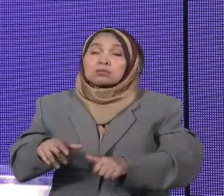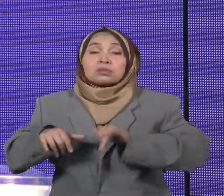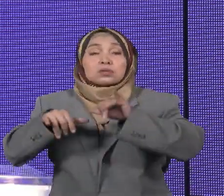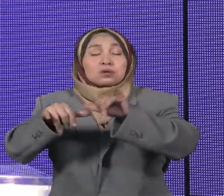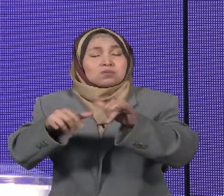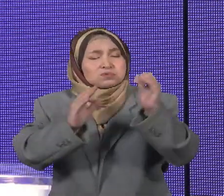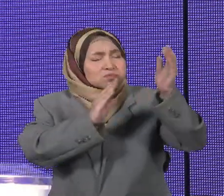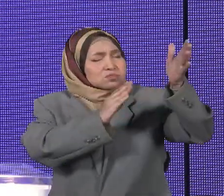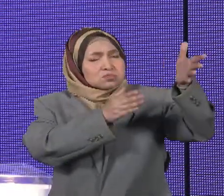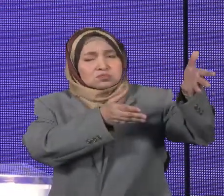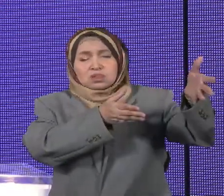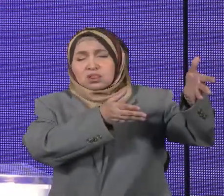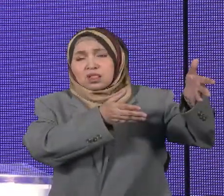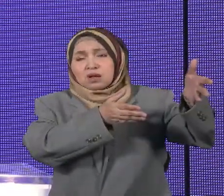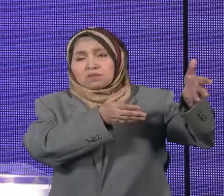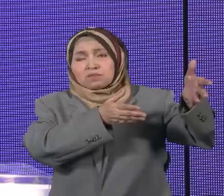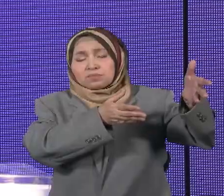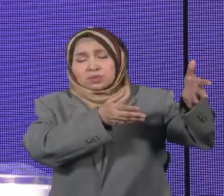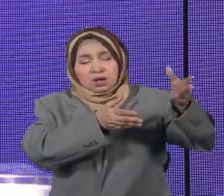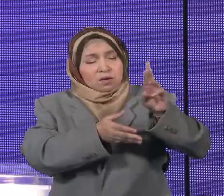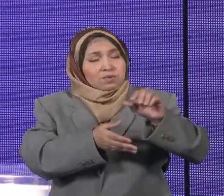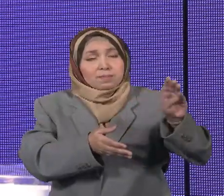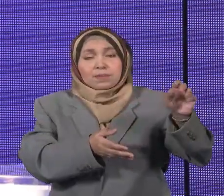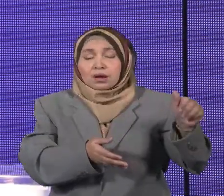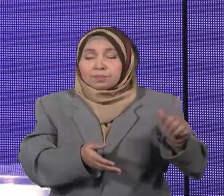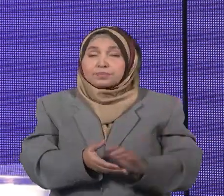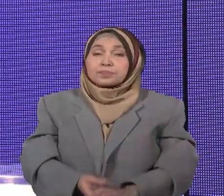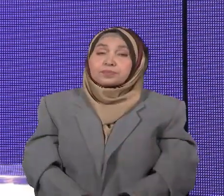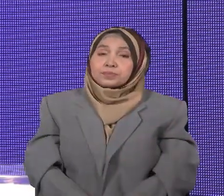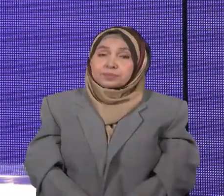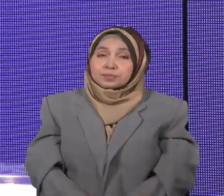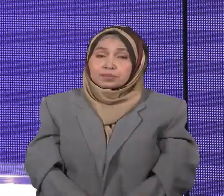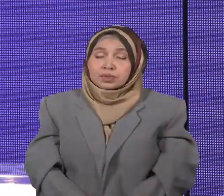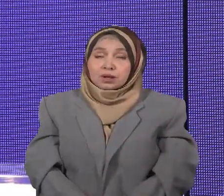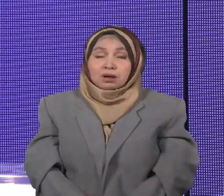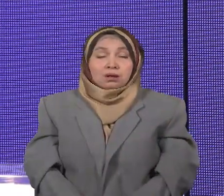meninggalkan ma baqiya minar riba. Sama-sama tarbizi.